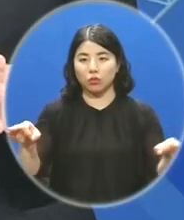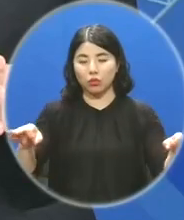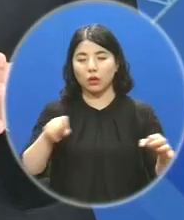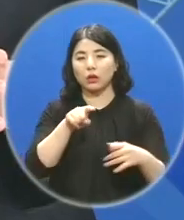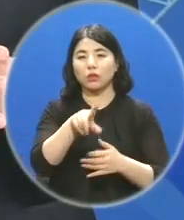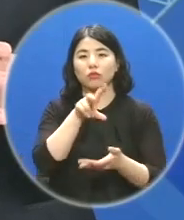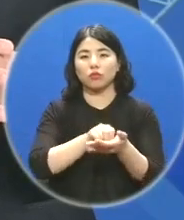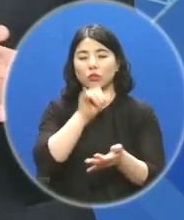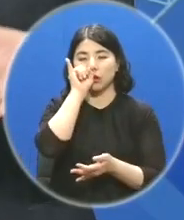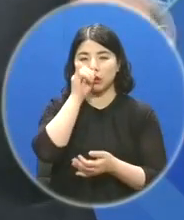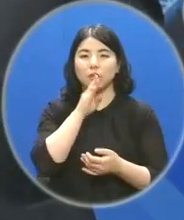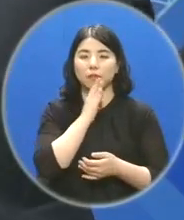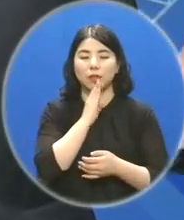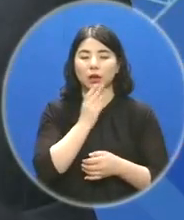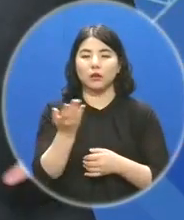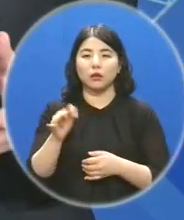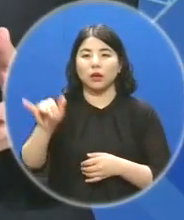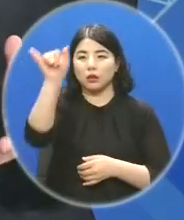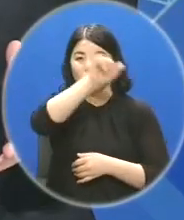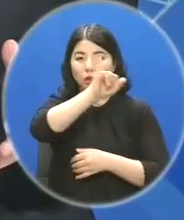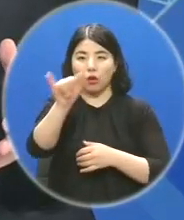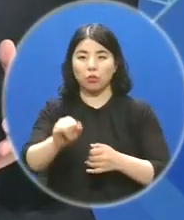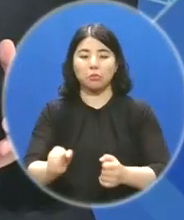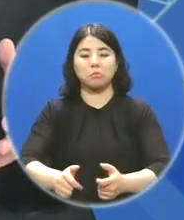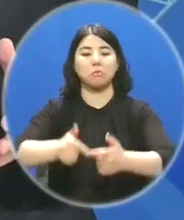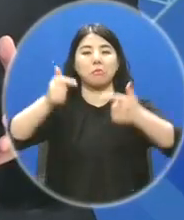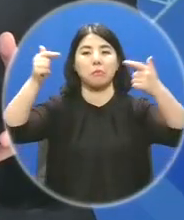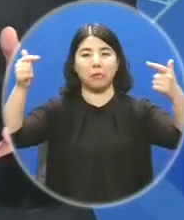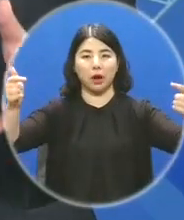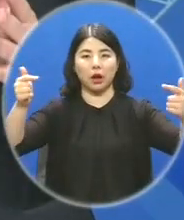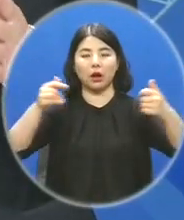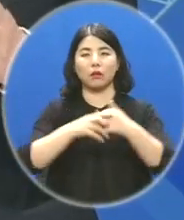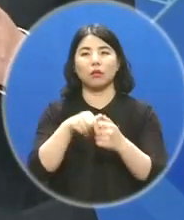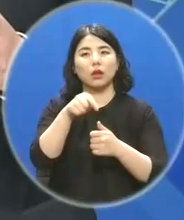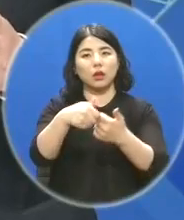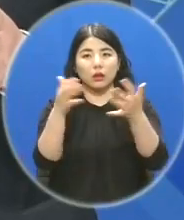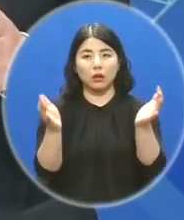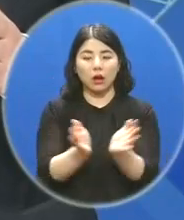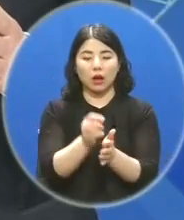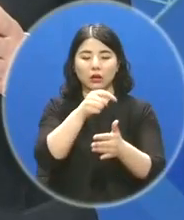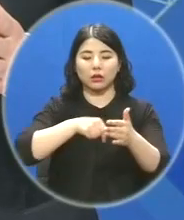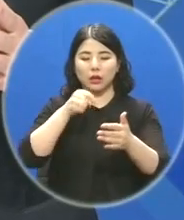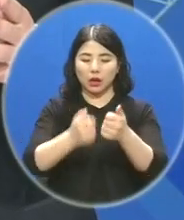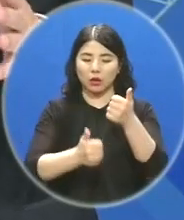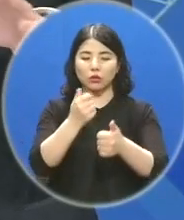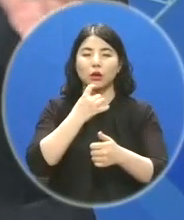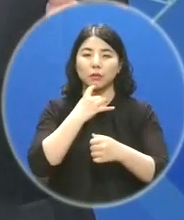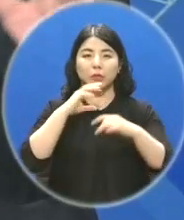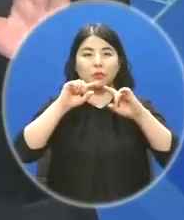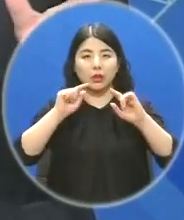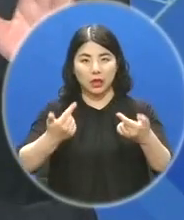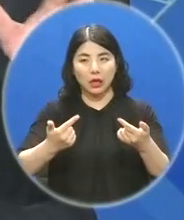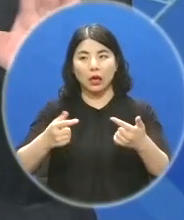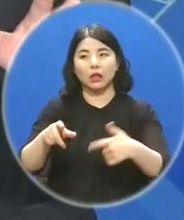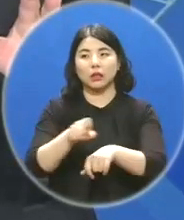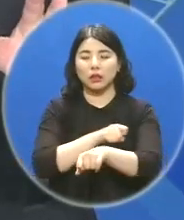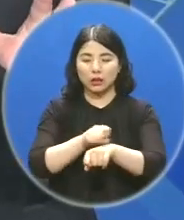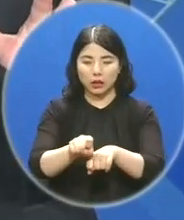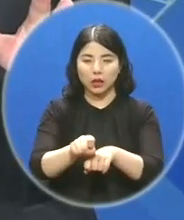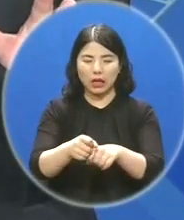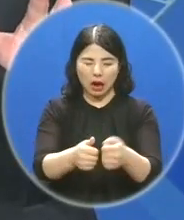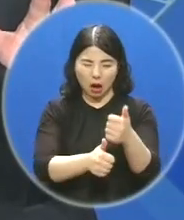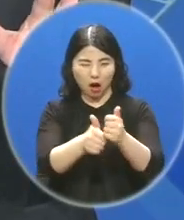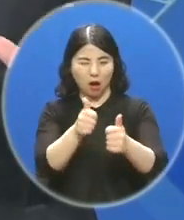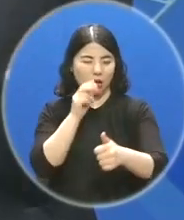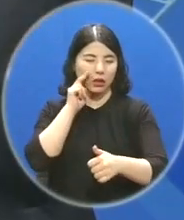이런 사례지만 이걸 전국적으로 확장을 해보면은 그게 당내 경선뿐만 아니라 특히 이제 그 경합적인 지역들